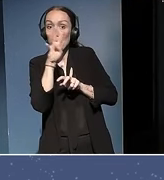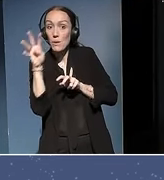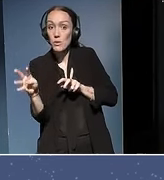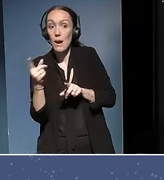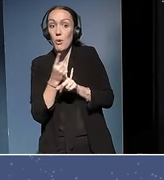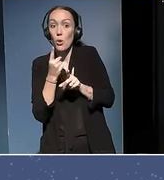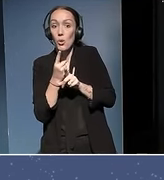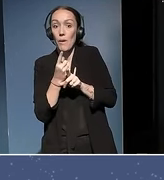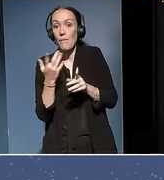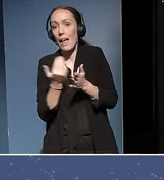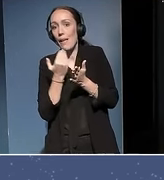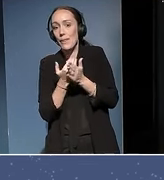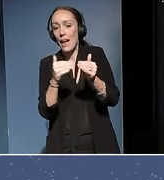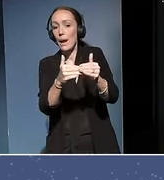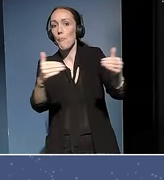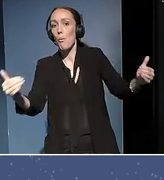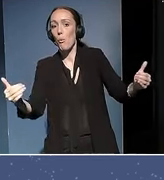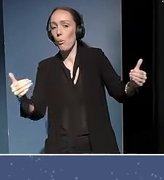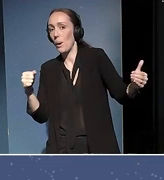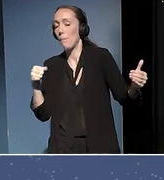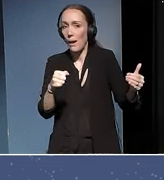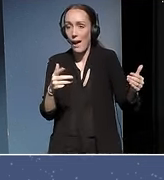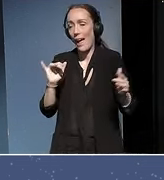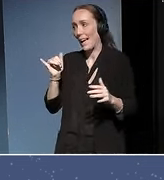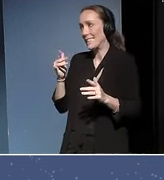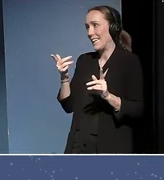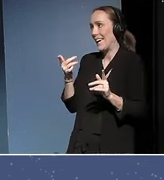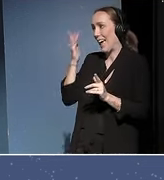manovrava certo assolutamente perché sennò poi si graffia